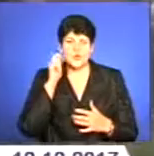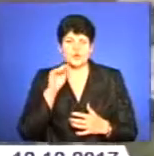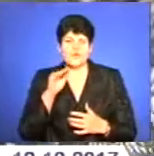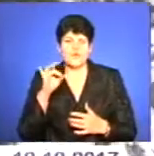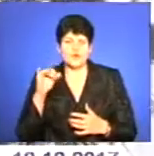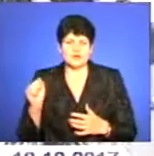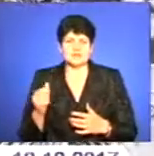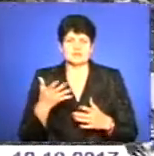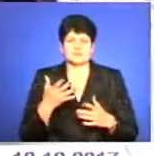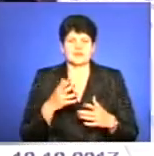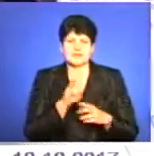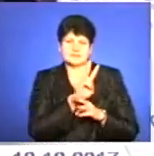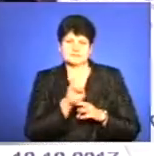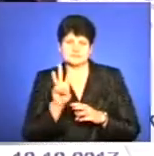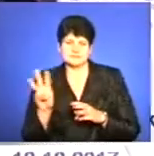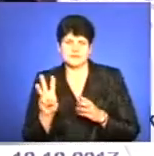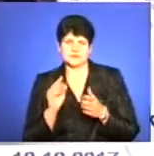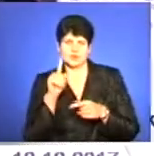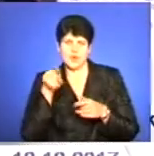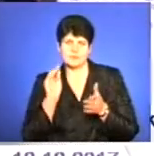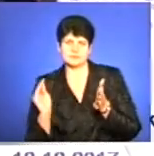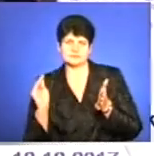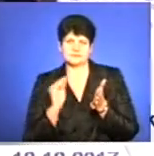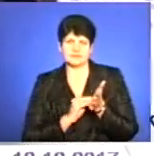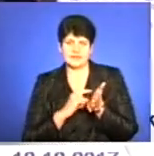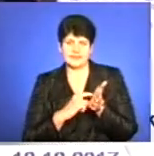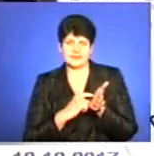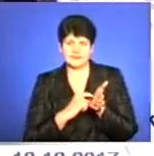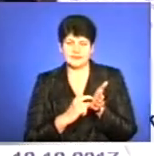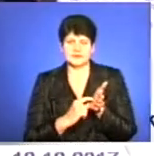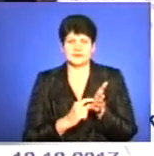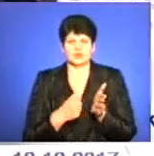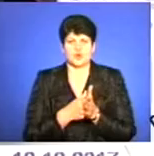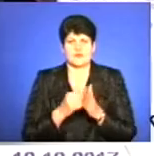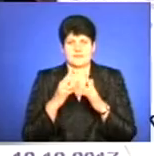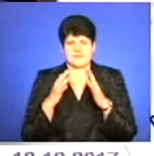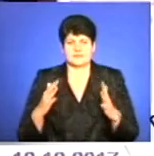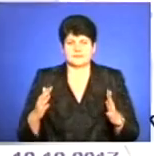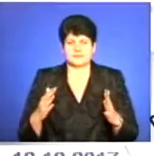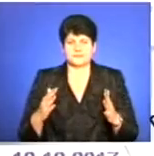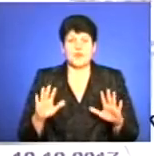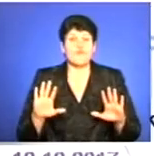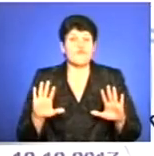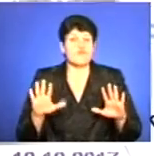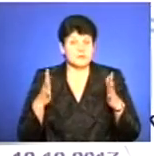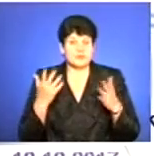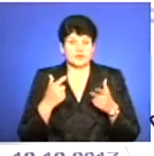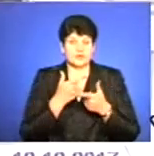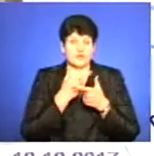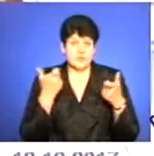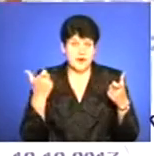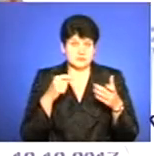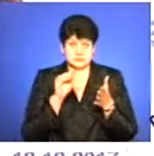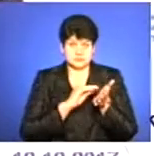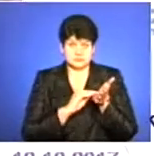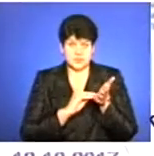www.ukrforest.com за допомогою введення номеру із самоклейної етикетки, яка прикріплена до ялинки. У випадку, якщо інформація на сайті